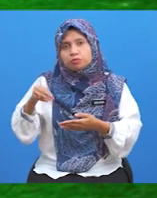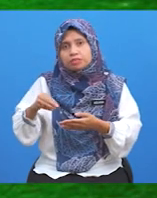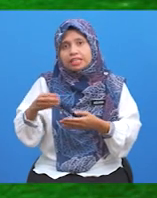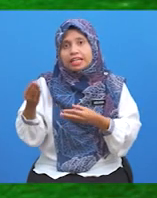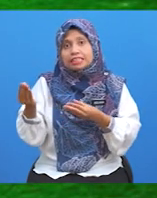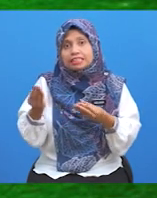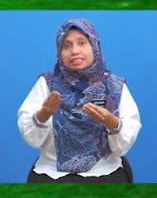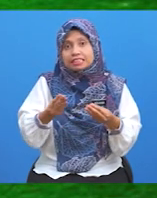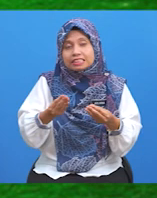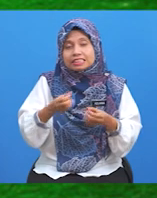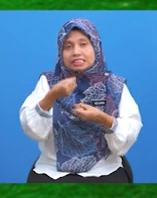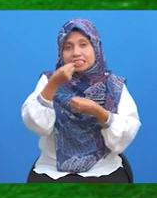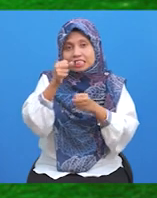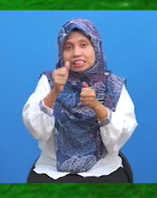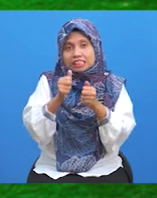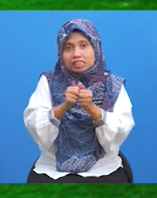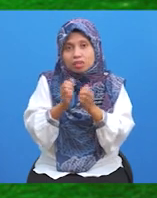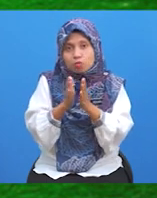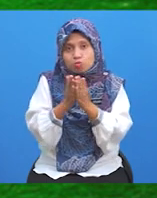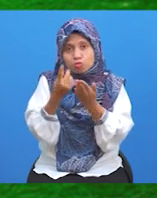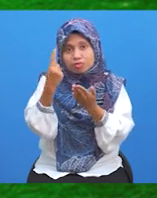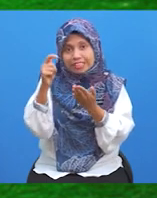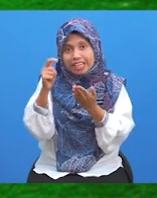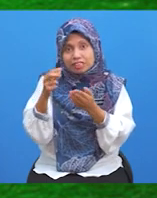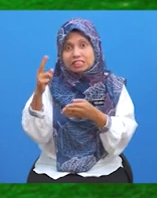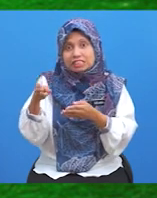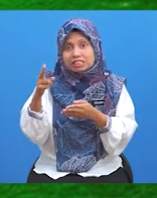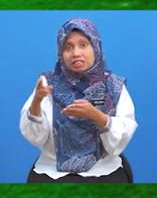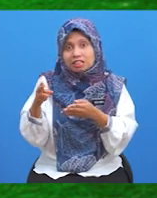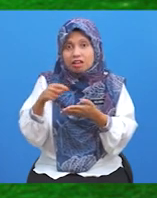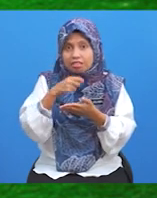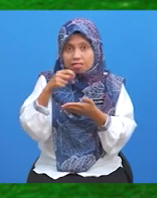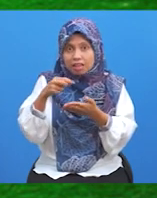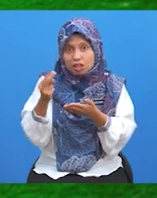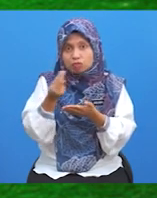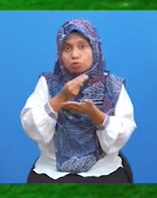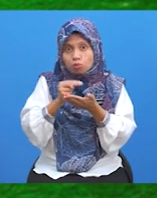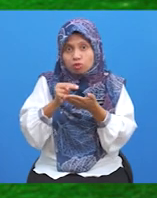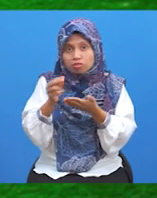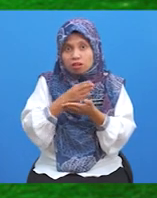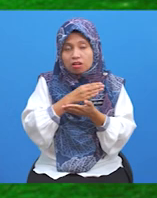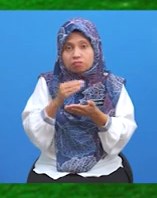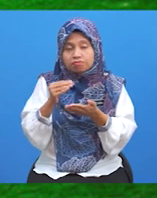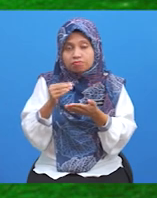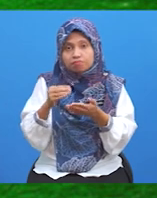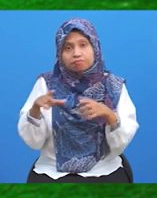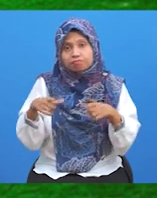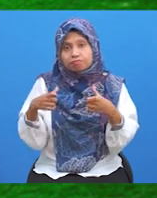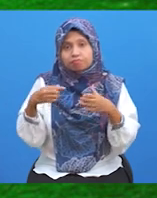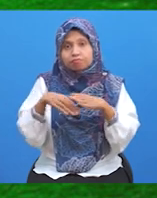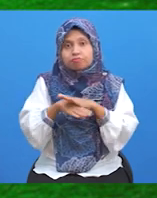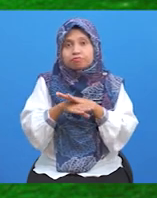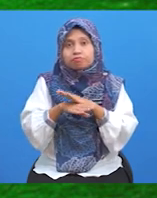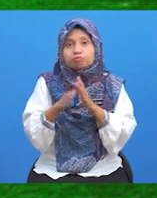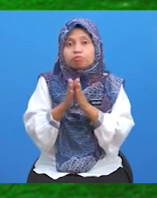sila bersedia dengan buku teks sejarah, buku catatan dan pen. Murid-murid juga boleh mencatat isi-isi penting